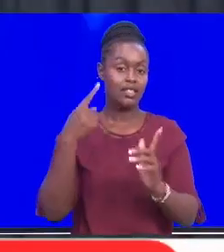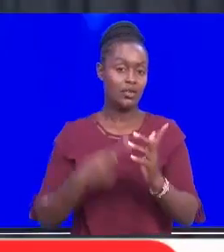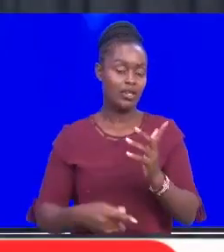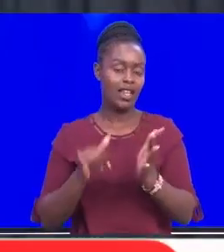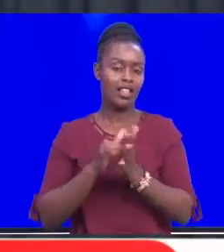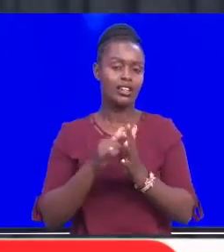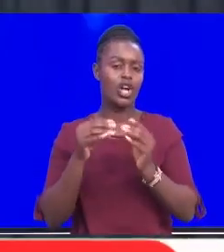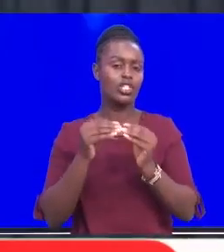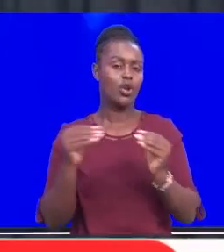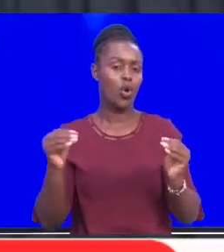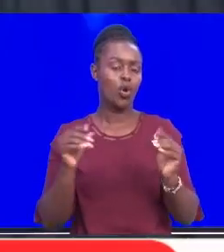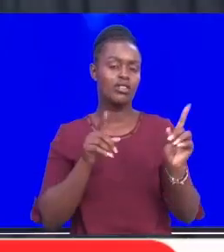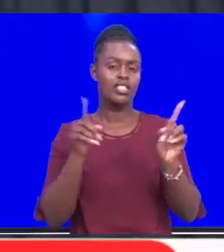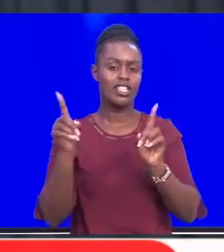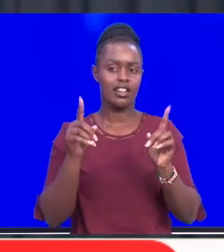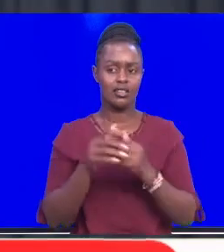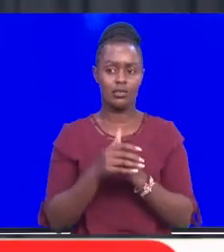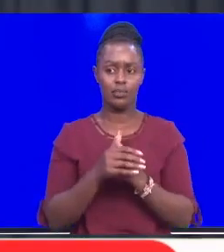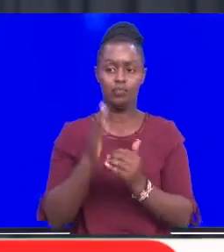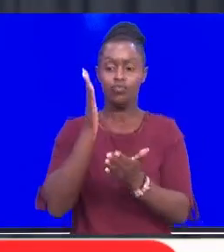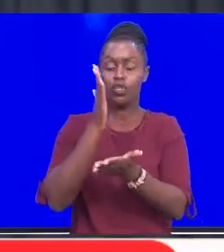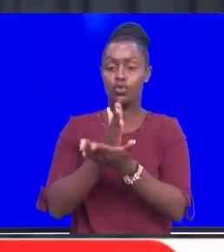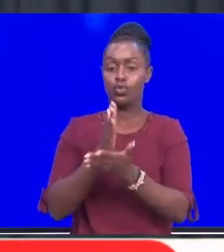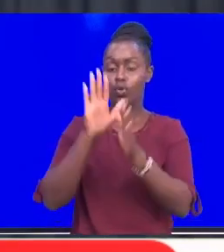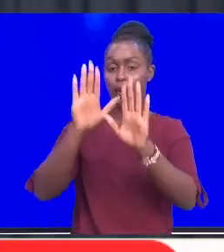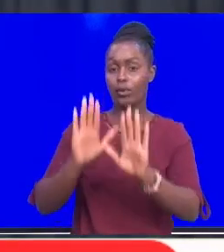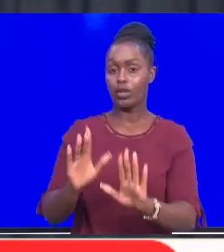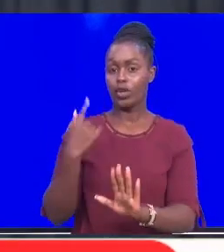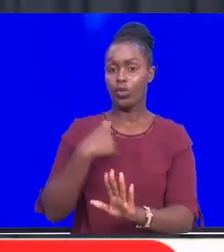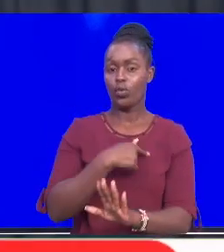is true that we understand, all of us,